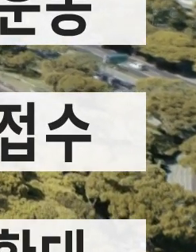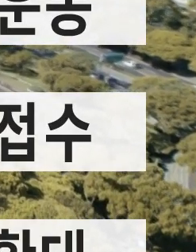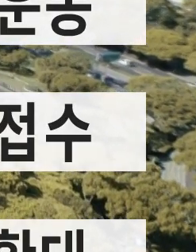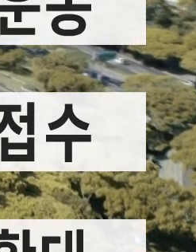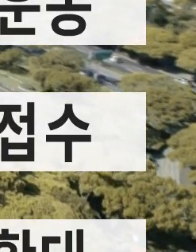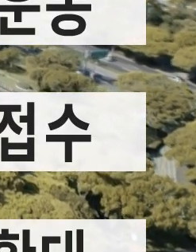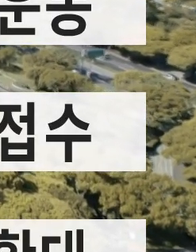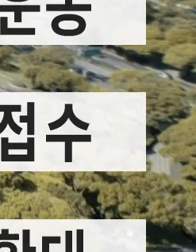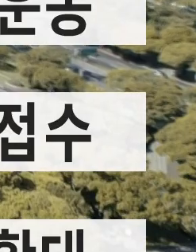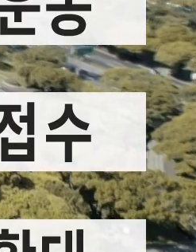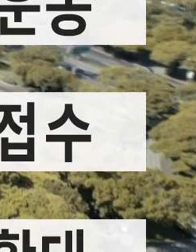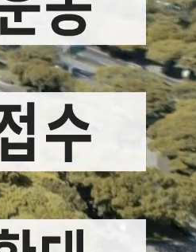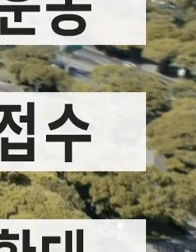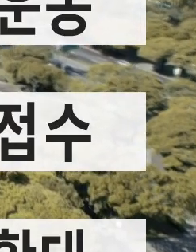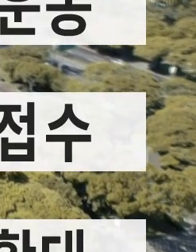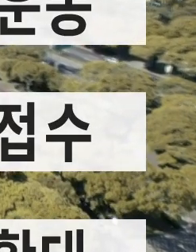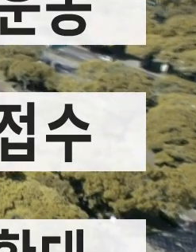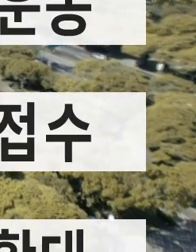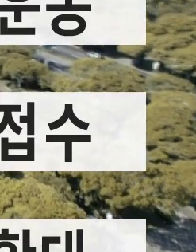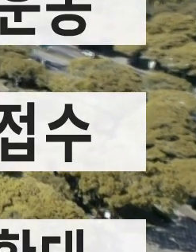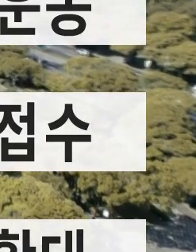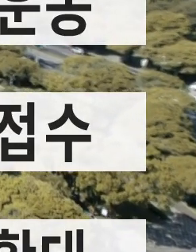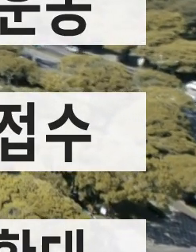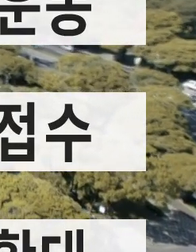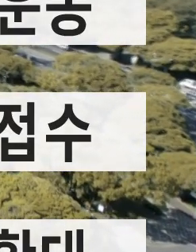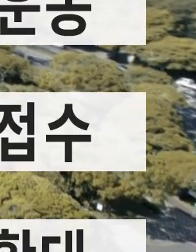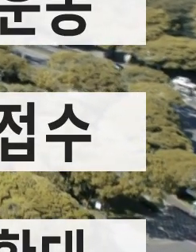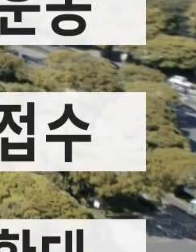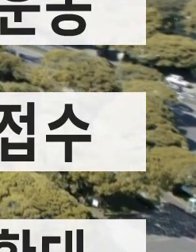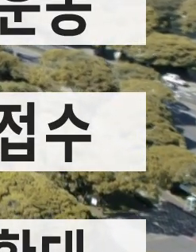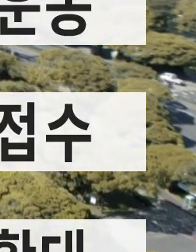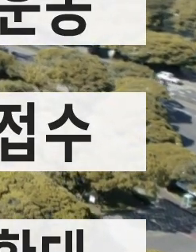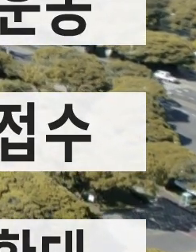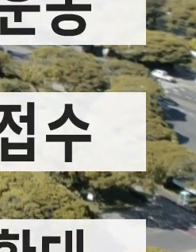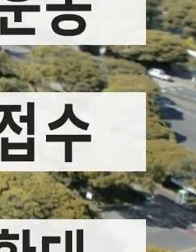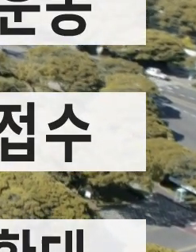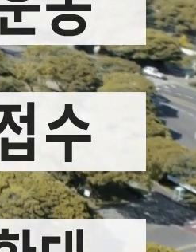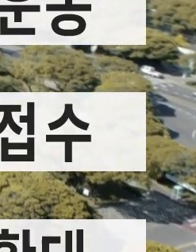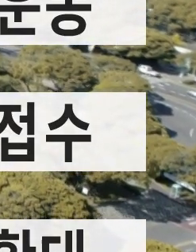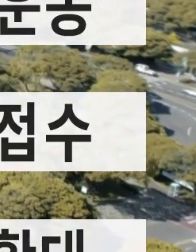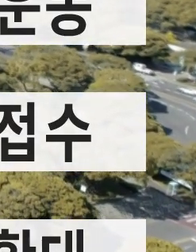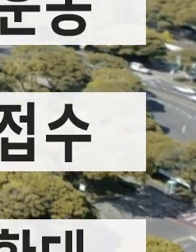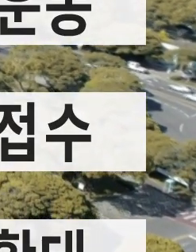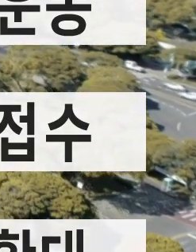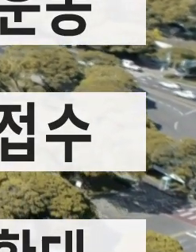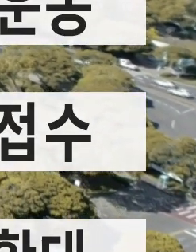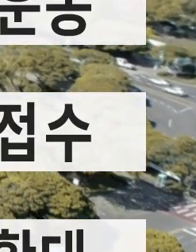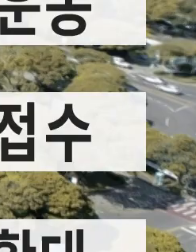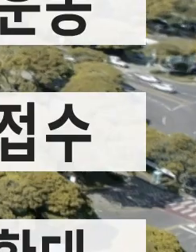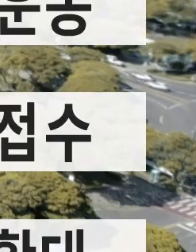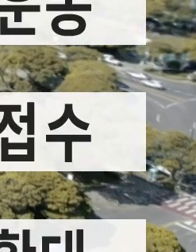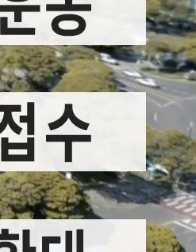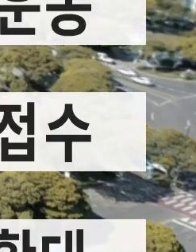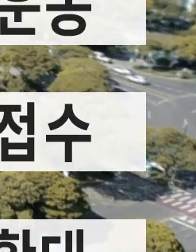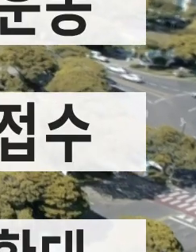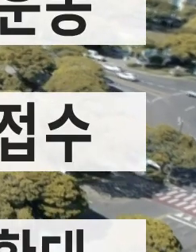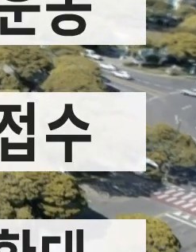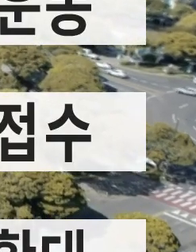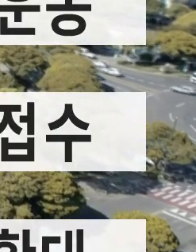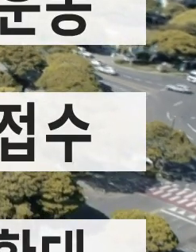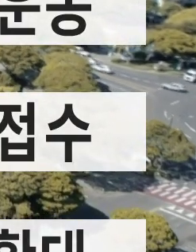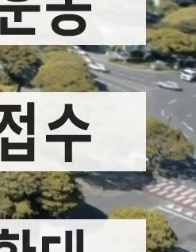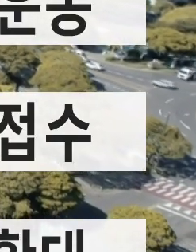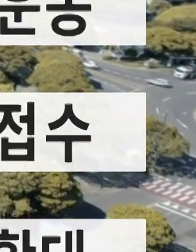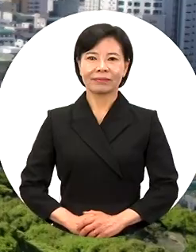제주도가 민선 8기 핵심 공약인 15분 도시 제주 조성 사업을 본격 추진하면서 시범지구 주민들과 소통을